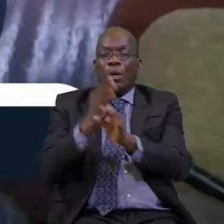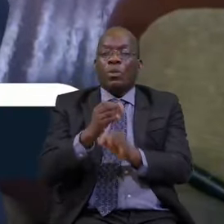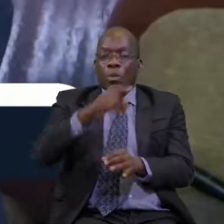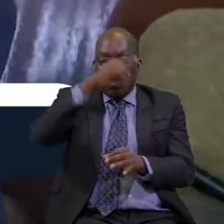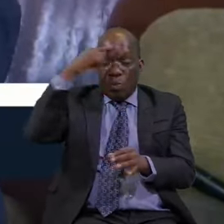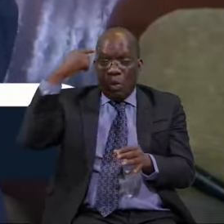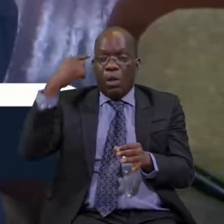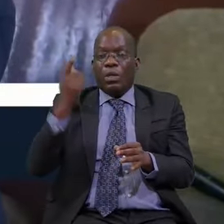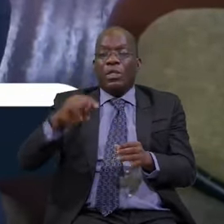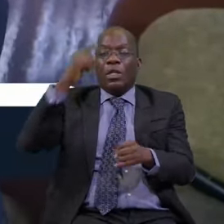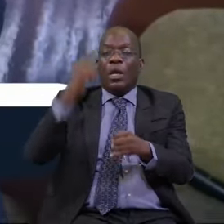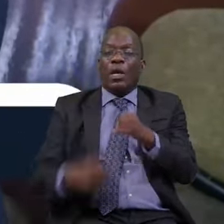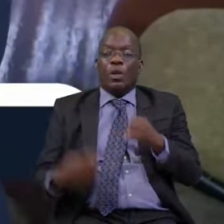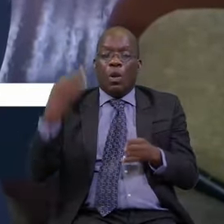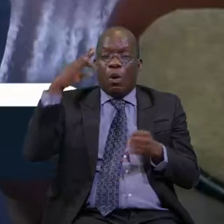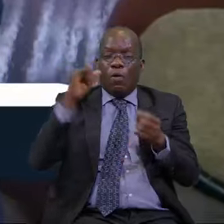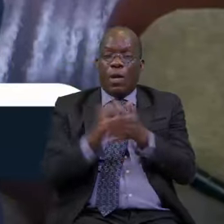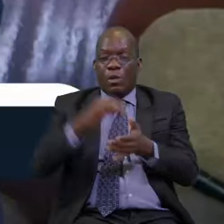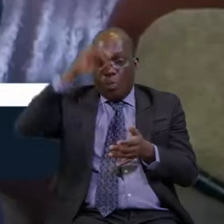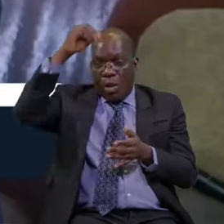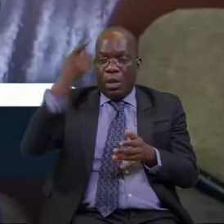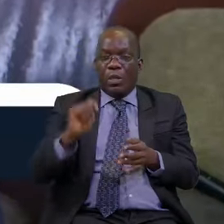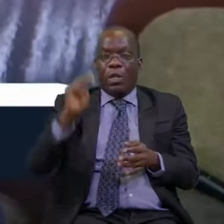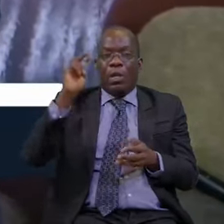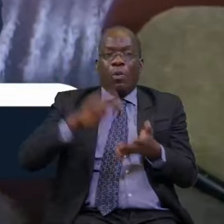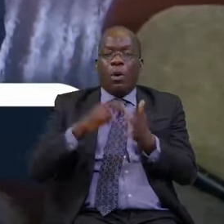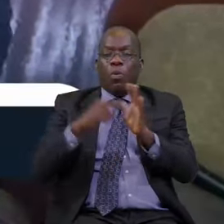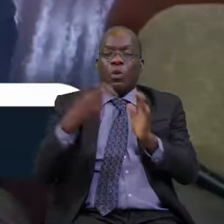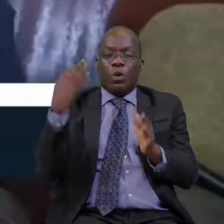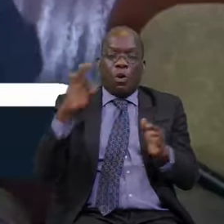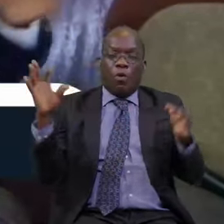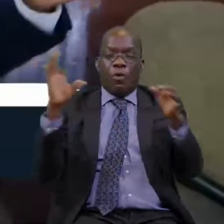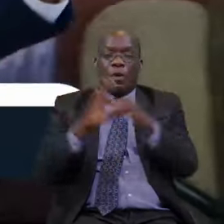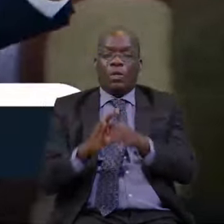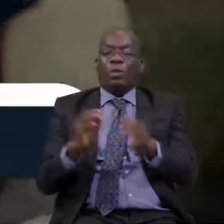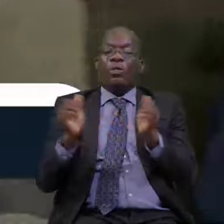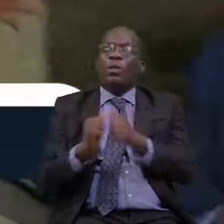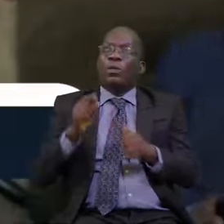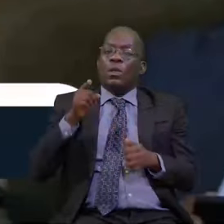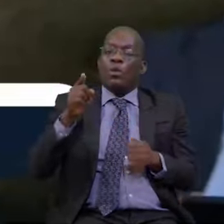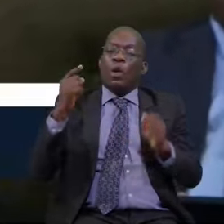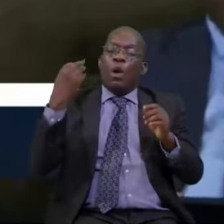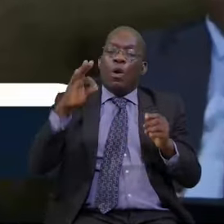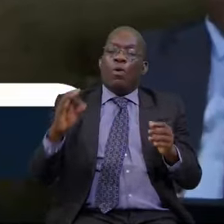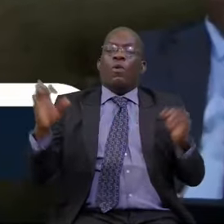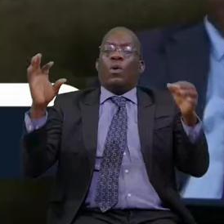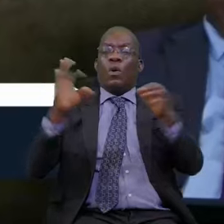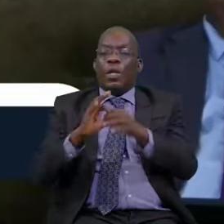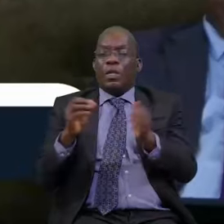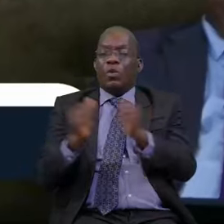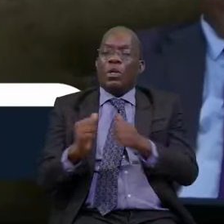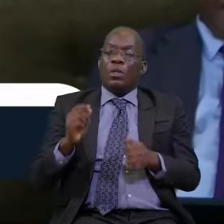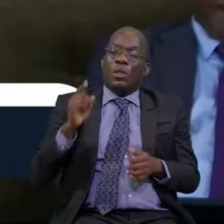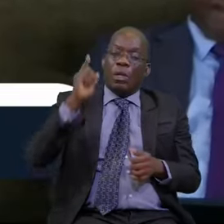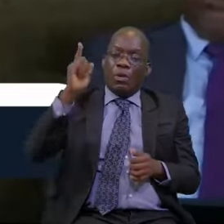la fin de cette personne, la fin d'être uni avec lui, votre connexion à